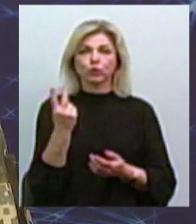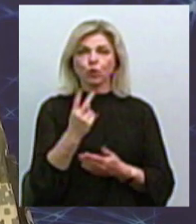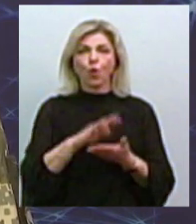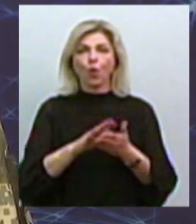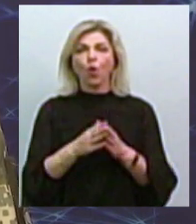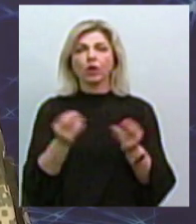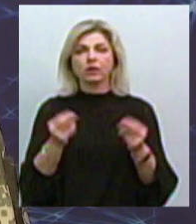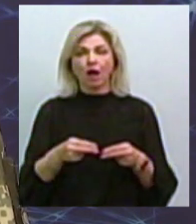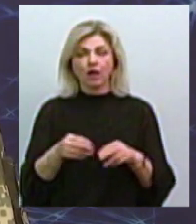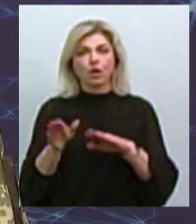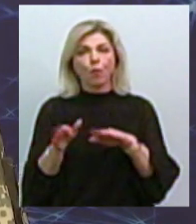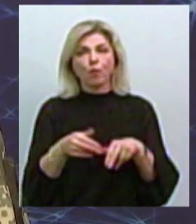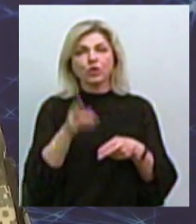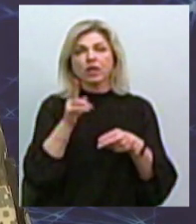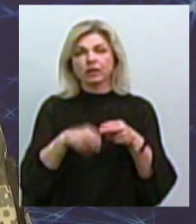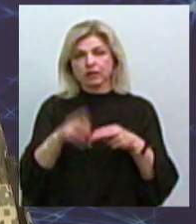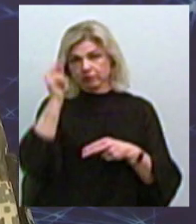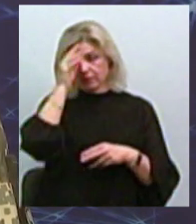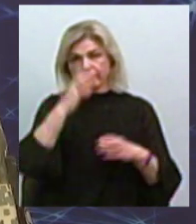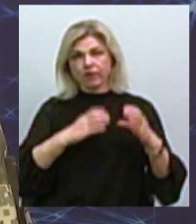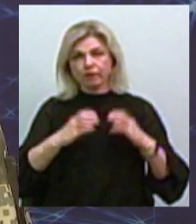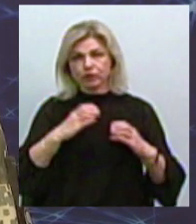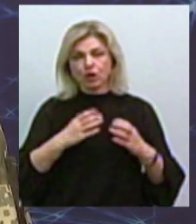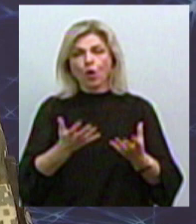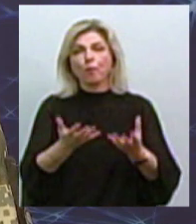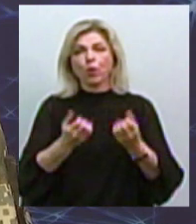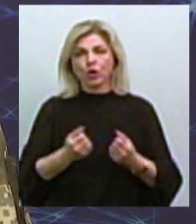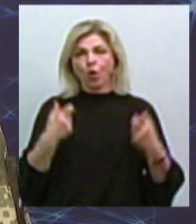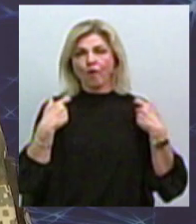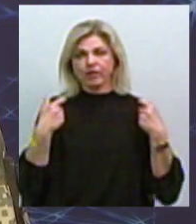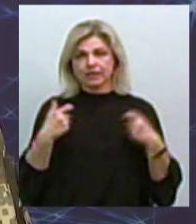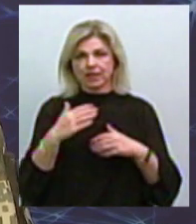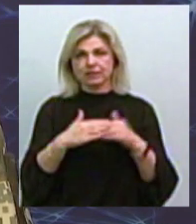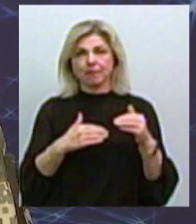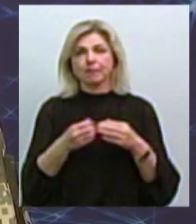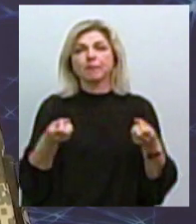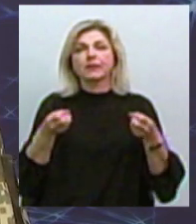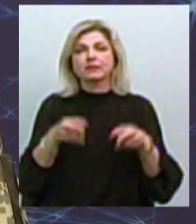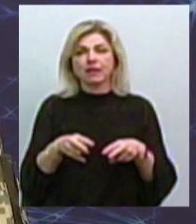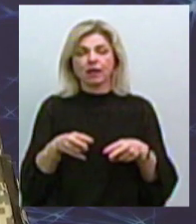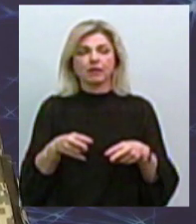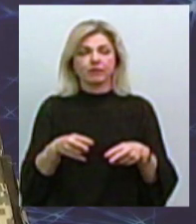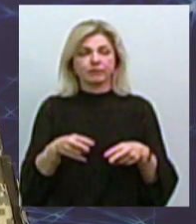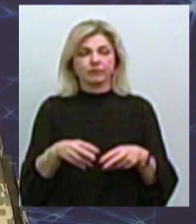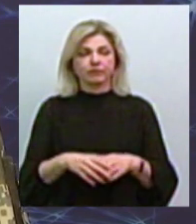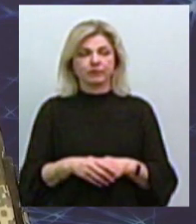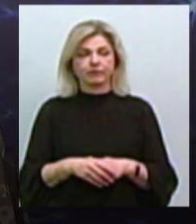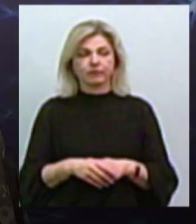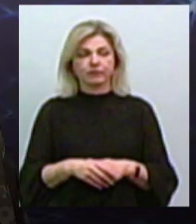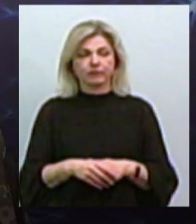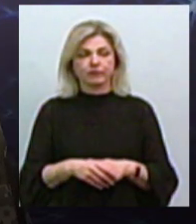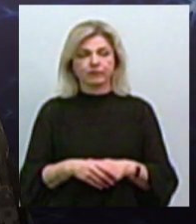які після закінчення вищих навчальних закладів отримали офіцерське спеціальне звання, офіцерське або спеціальне